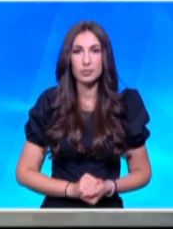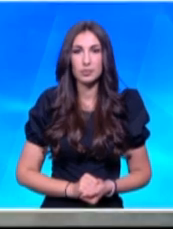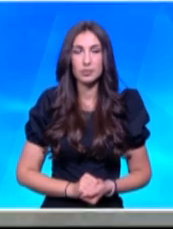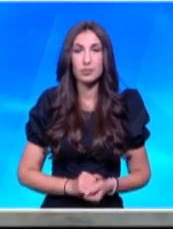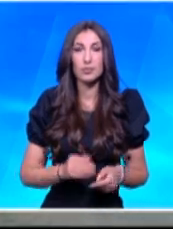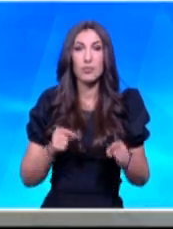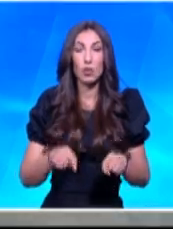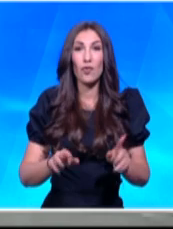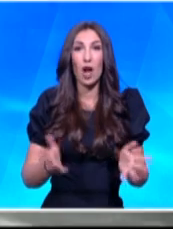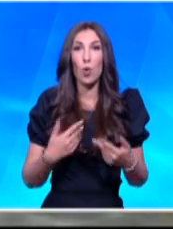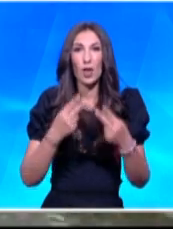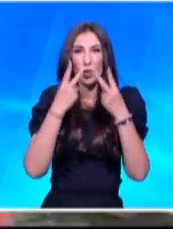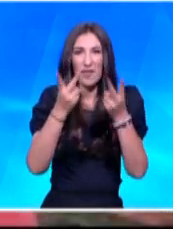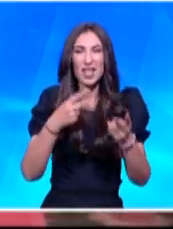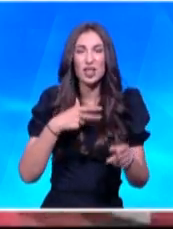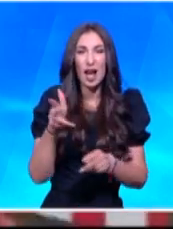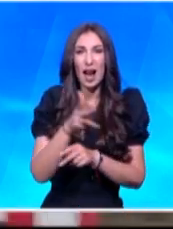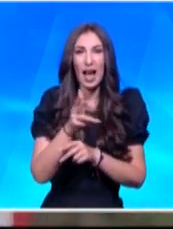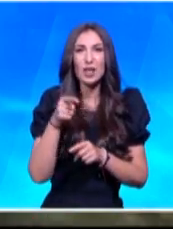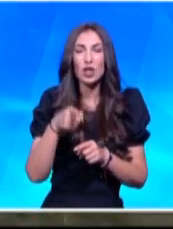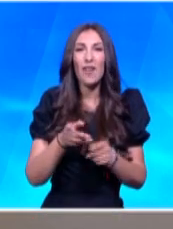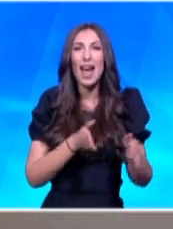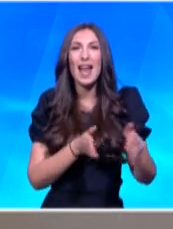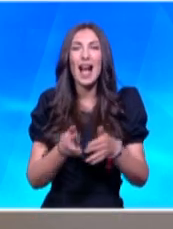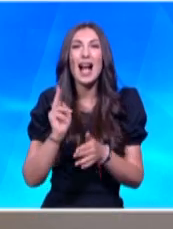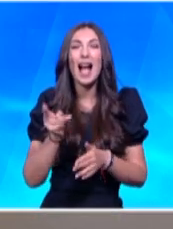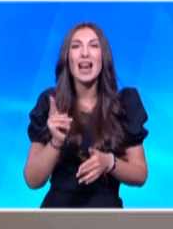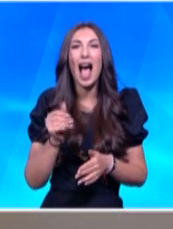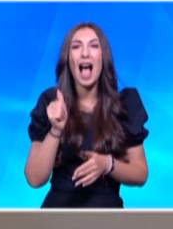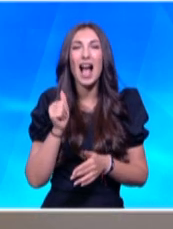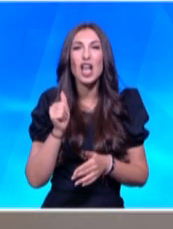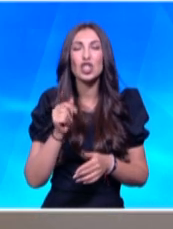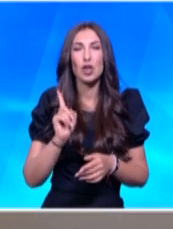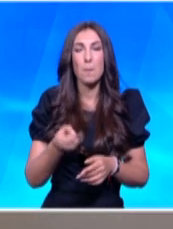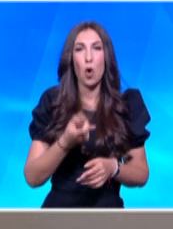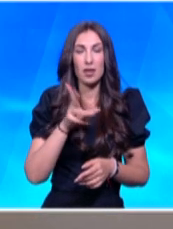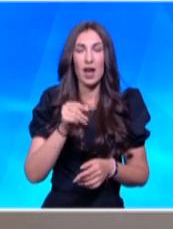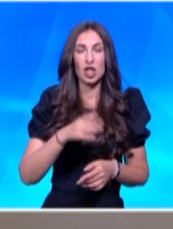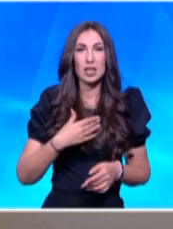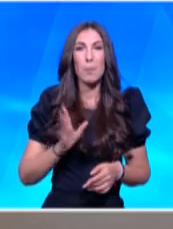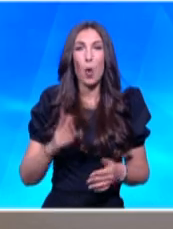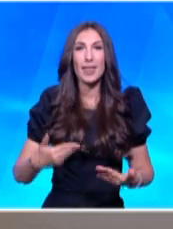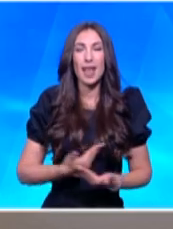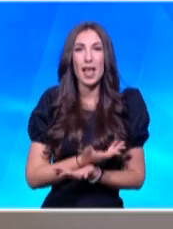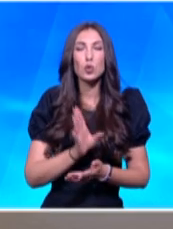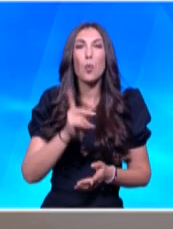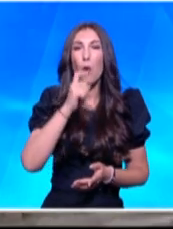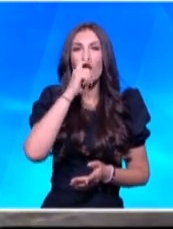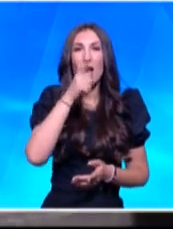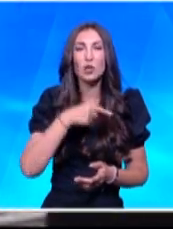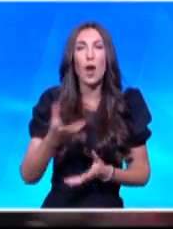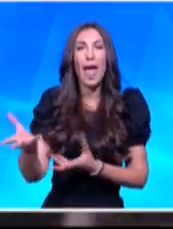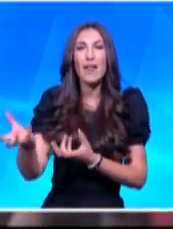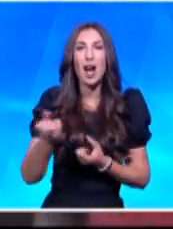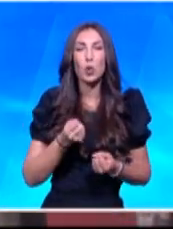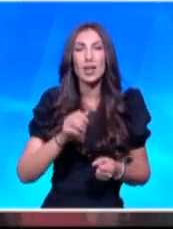Това, което виждате от кадрите, това е устието на река Караагач, но сега искам да ви покажа нещо по-интересно, нещо, което е по-важно, именно